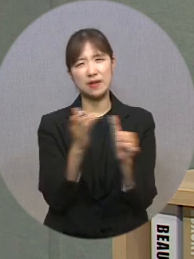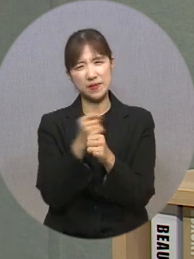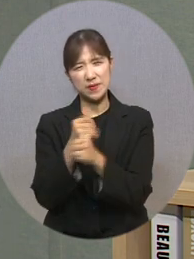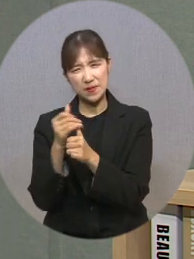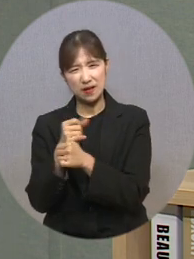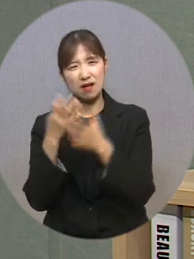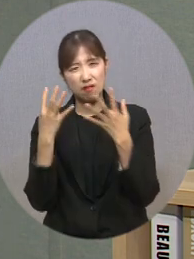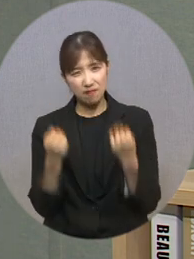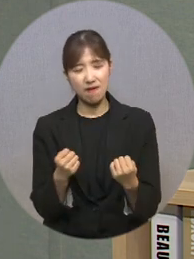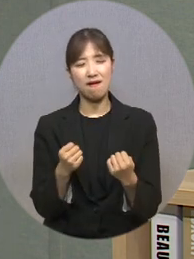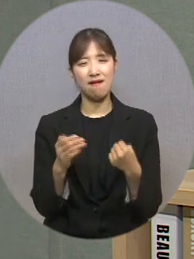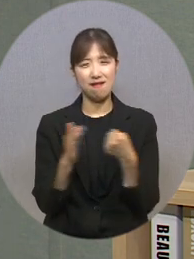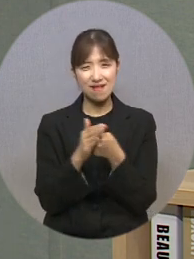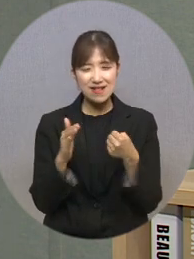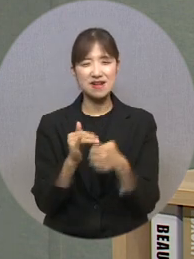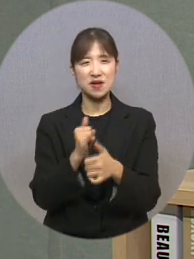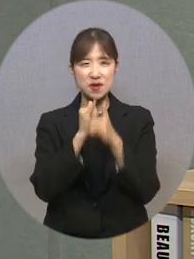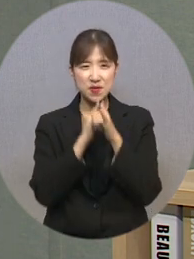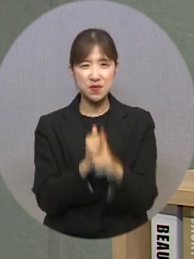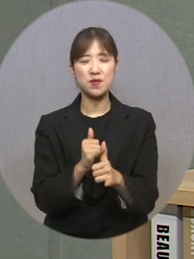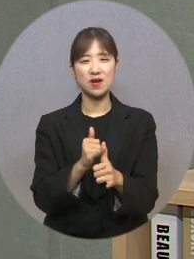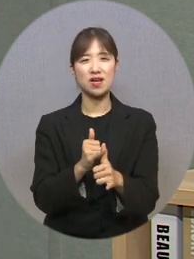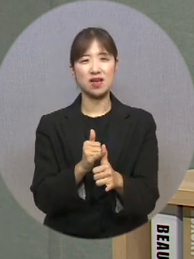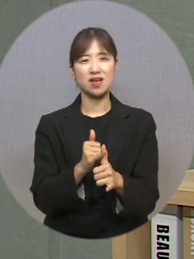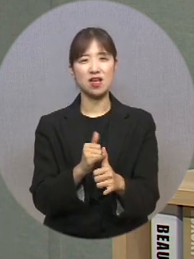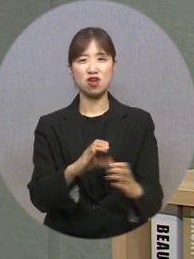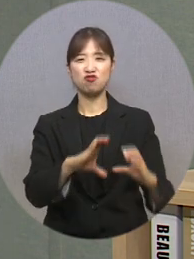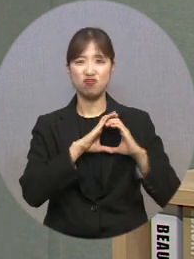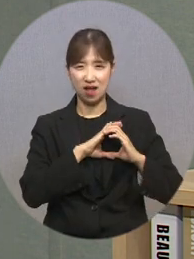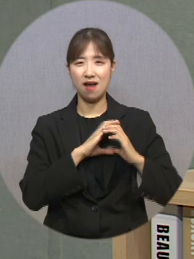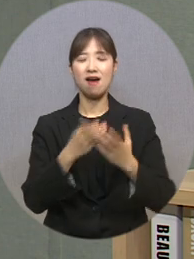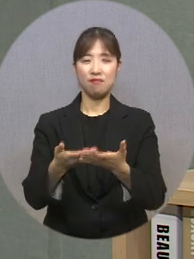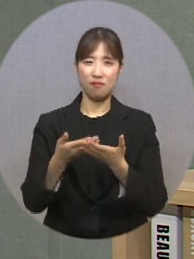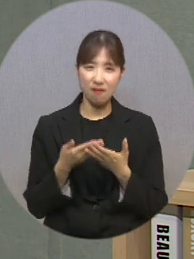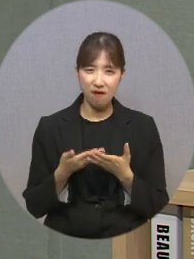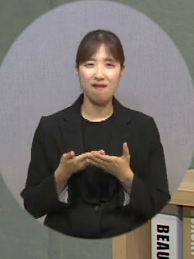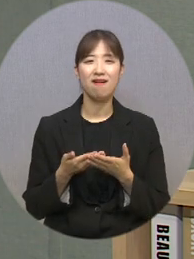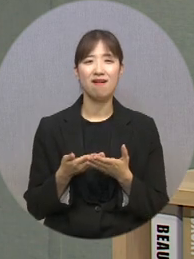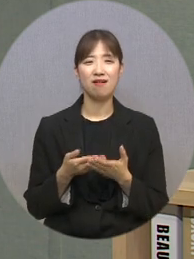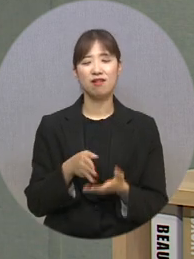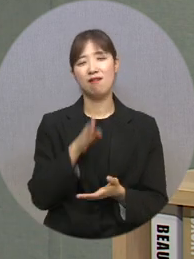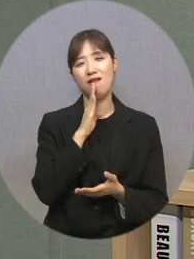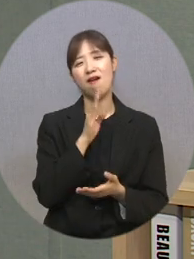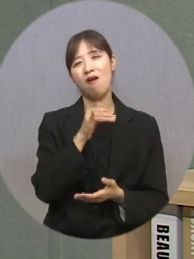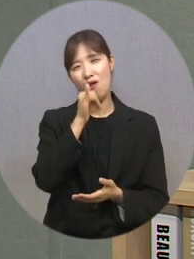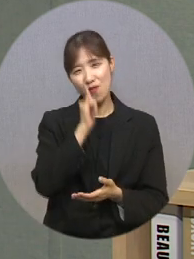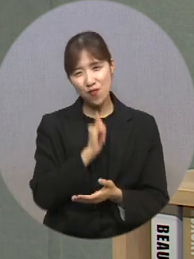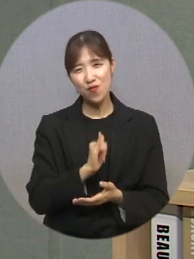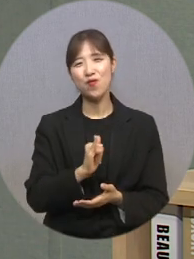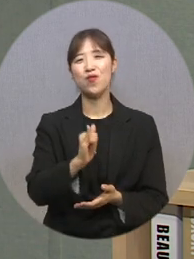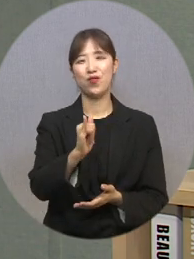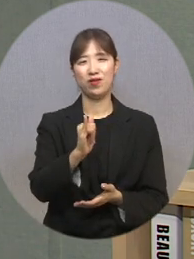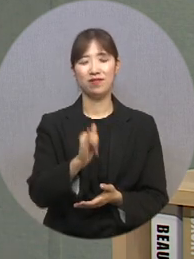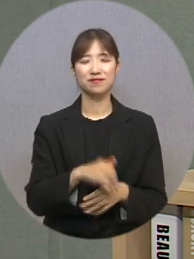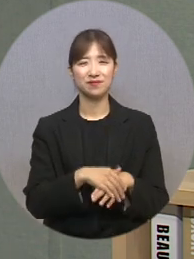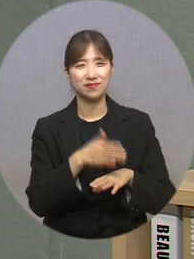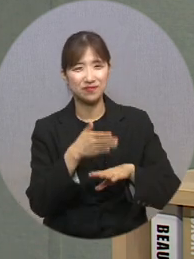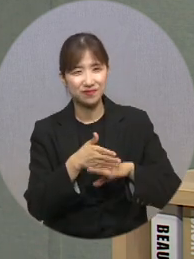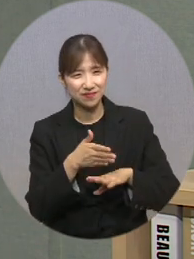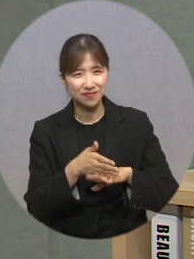그런 공으로 홍조 근정 훈장도 받으시고 참 대단하십니다. 아유, 감사합니다.